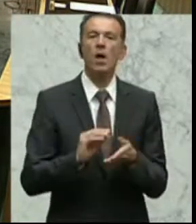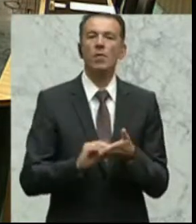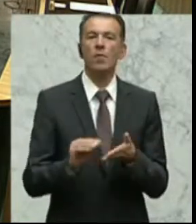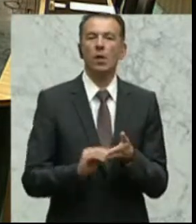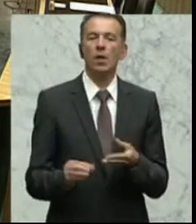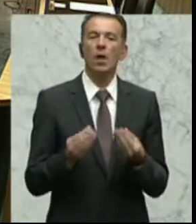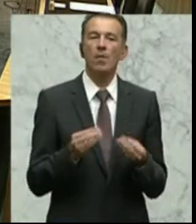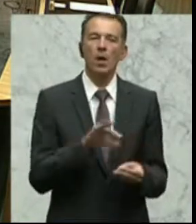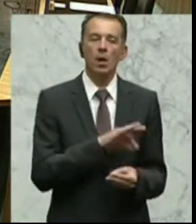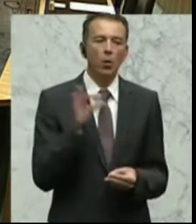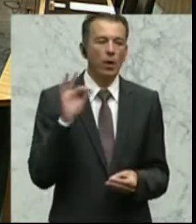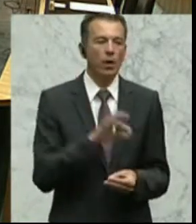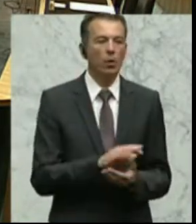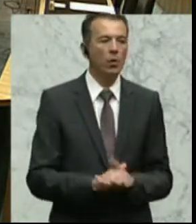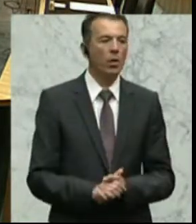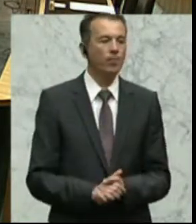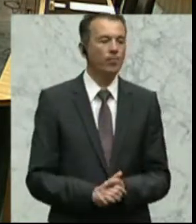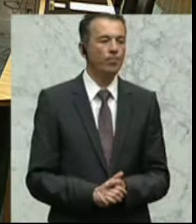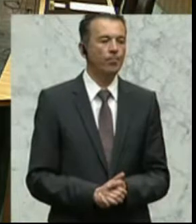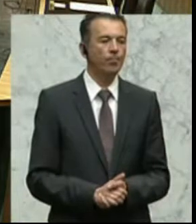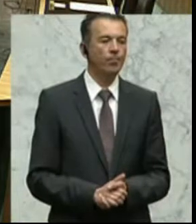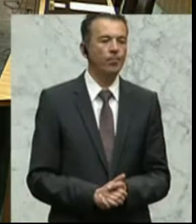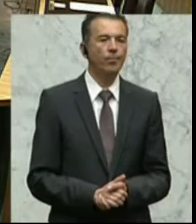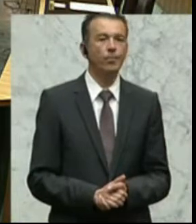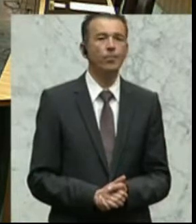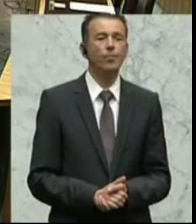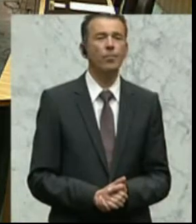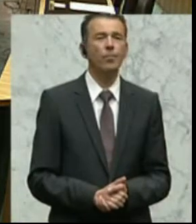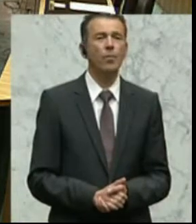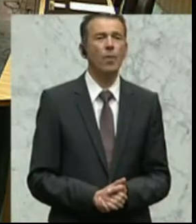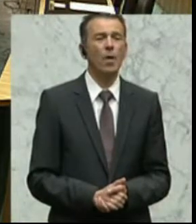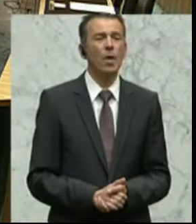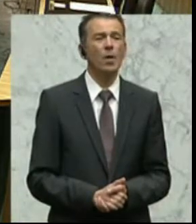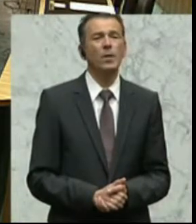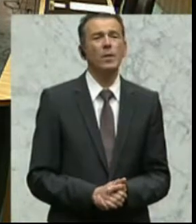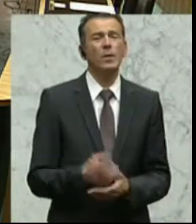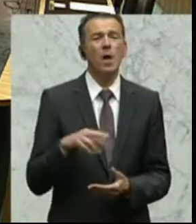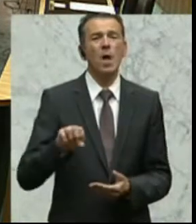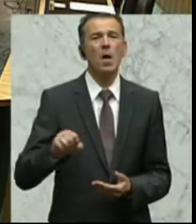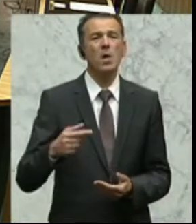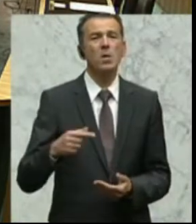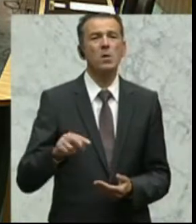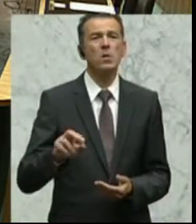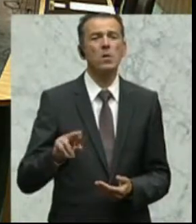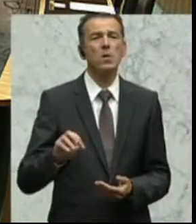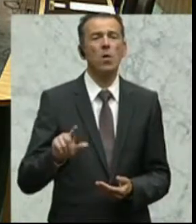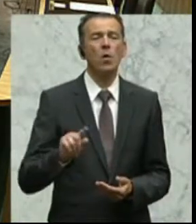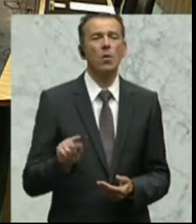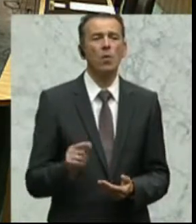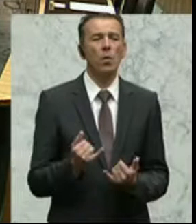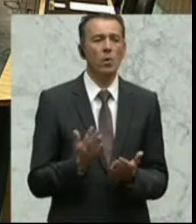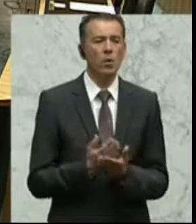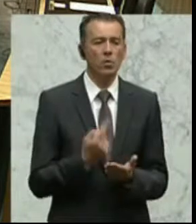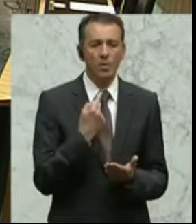Beate Meinl-Reisinger von den NEOS ist die nächste Rednerin. Früh schon verraten. Ich möchte der ÖVP gratulieren.